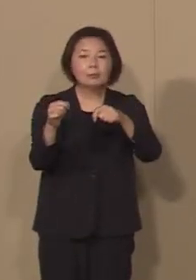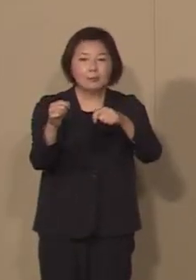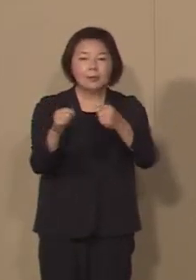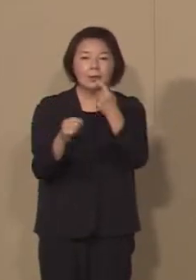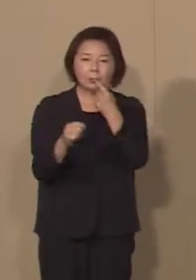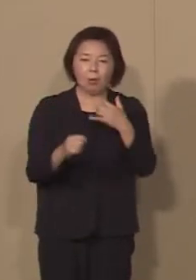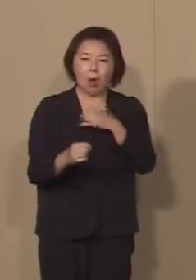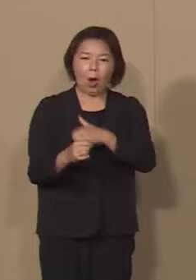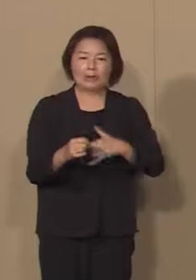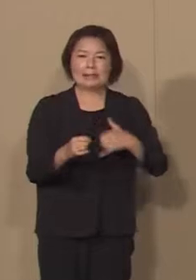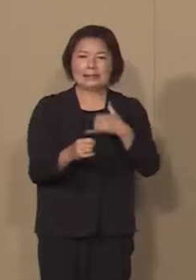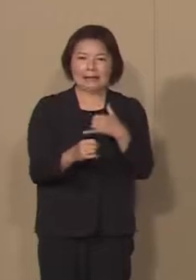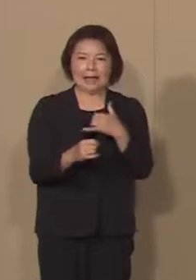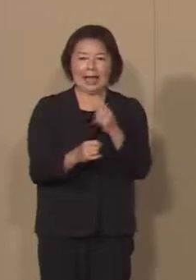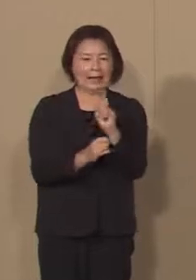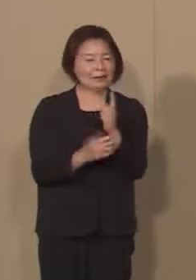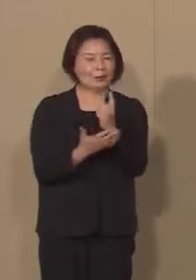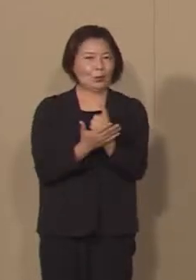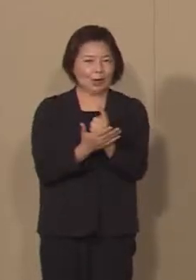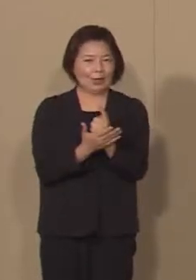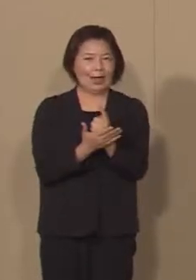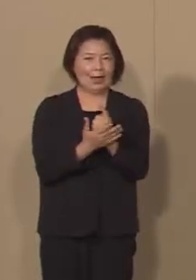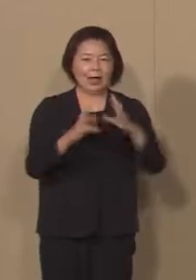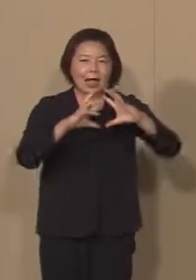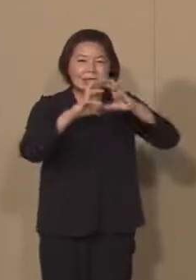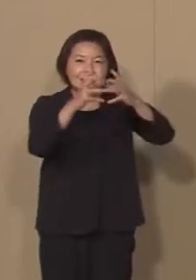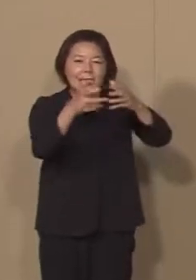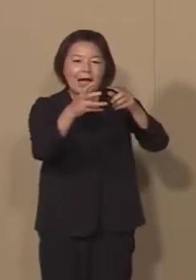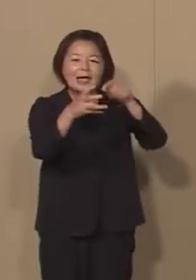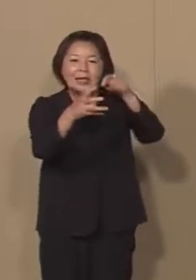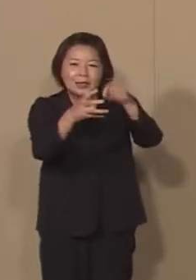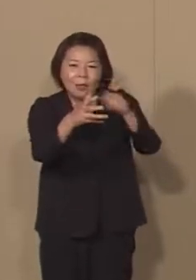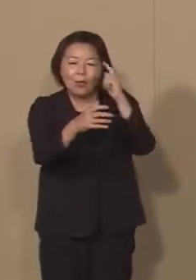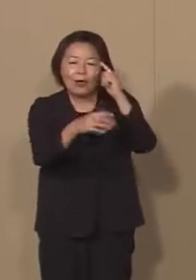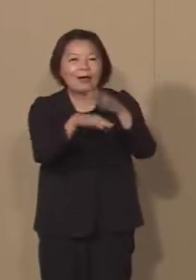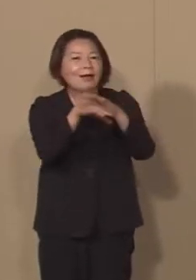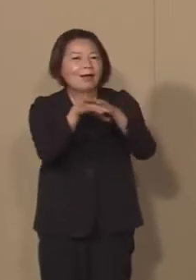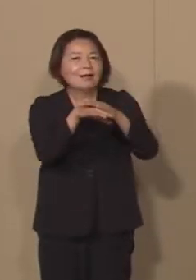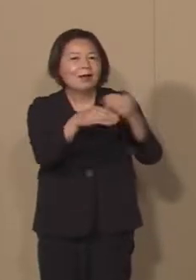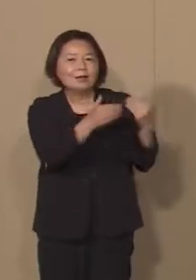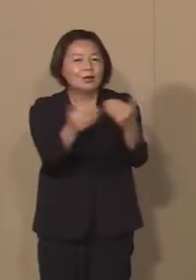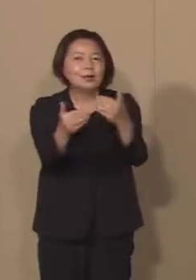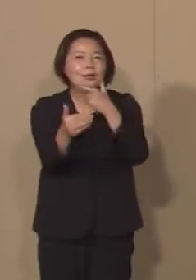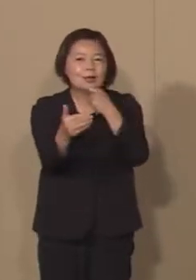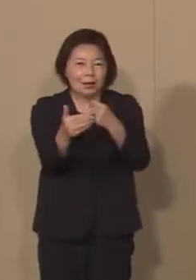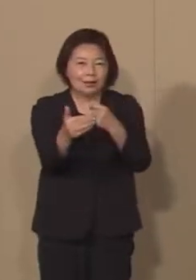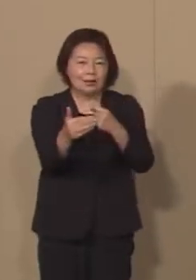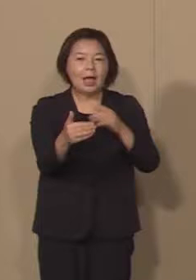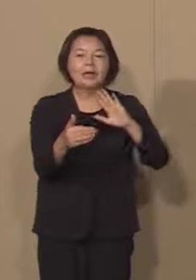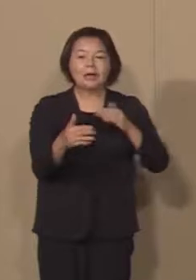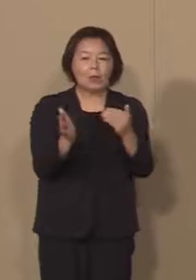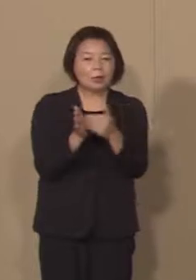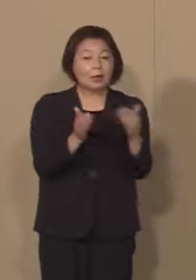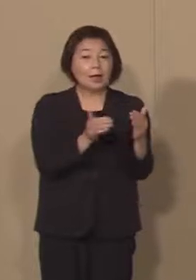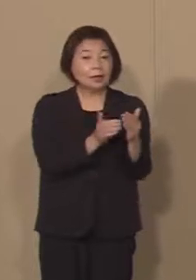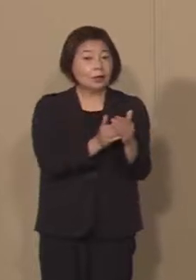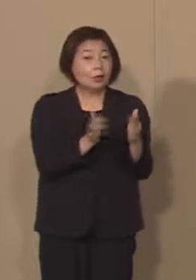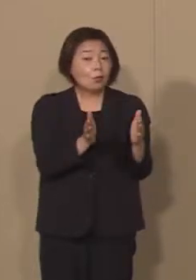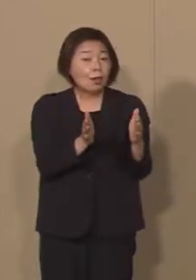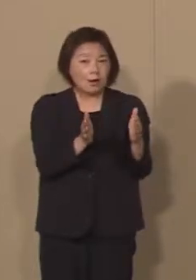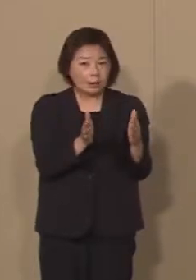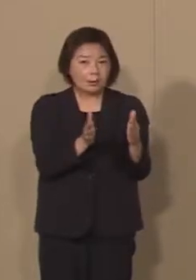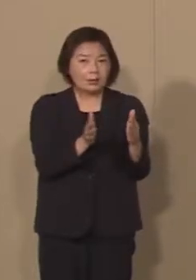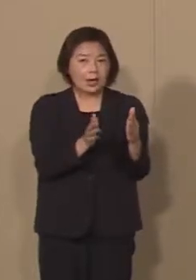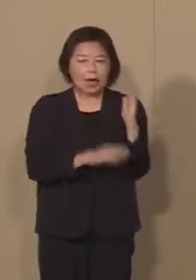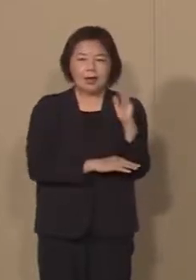1回きりかのでそっちのグローバルの方に6かぶってますとただまぁ僕ができる範囲で政治家にならずと思う